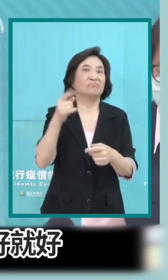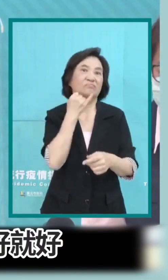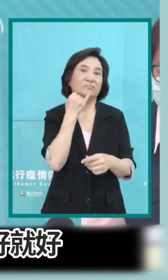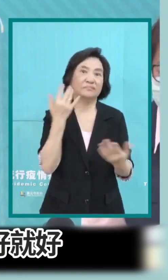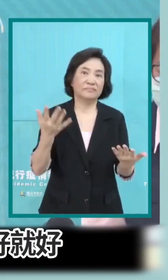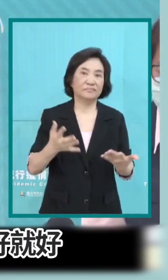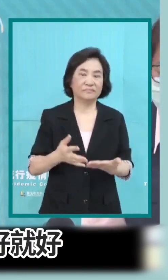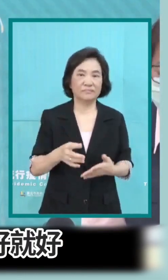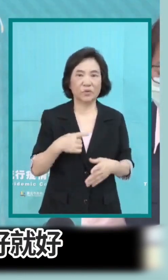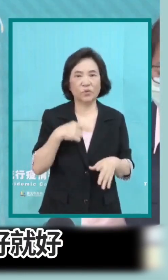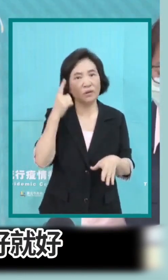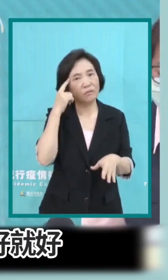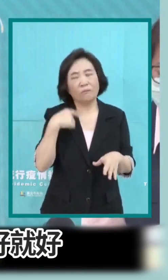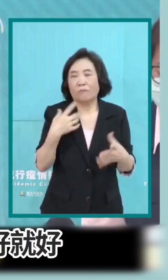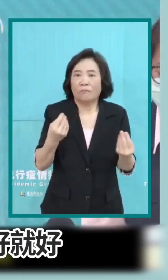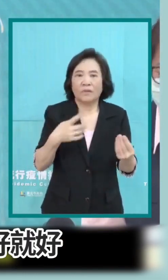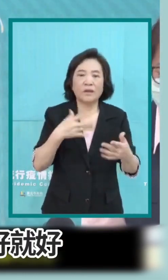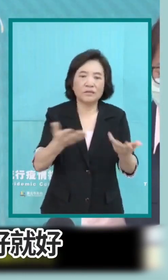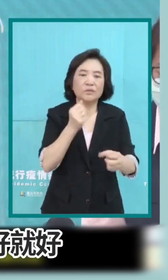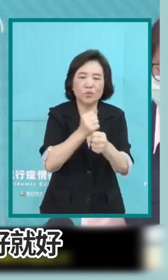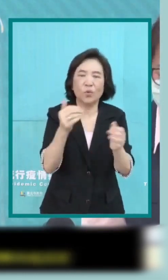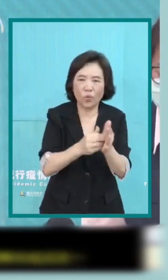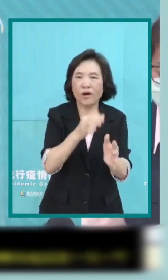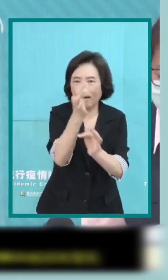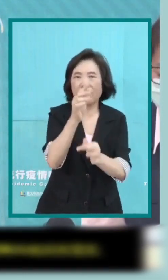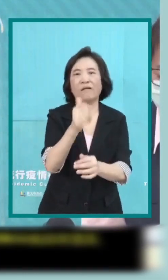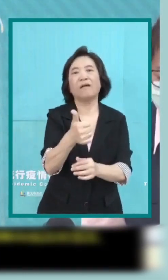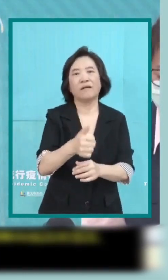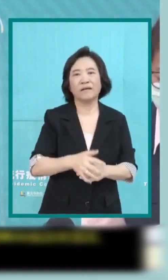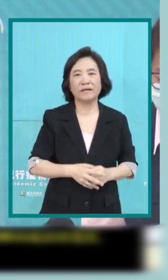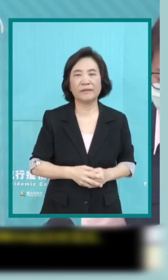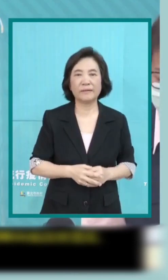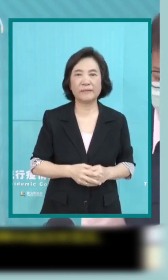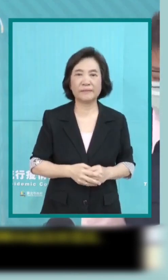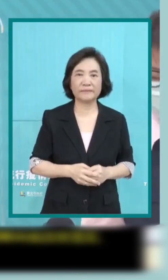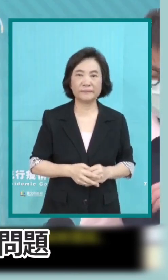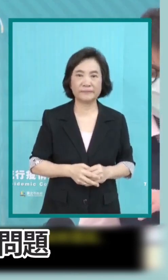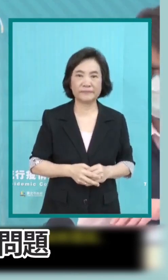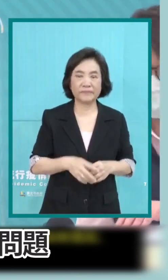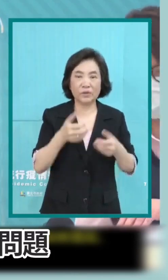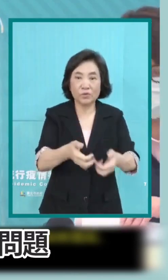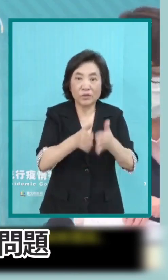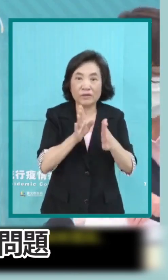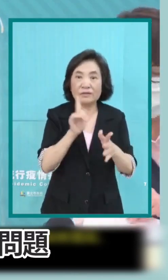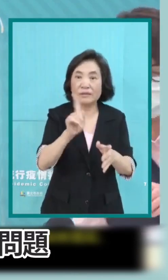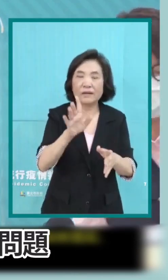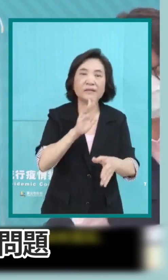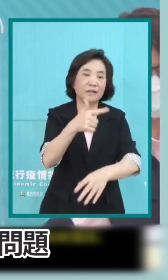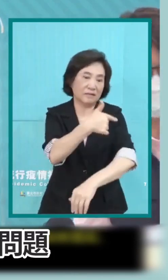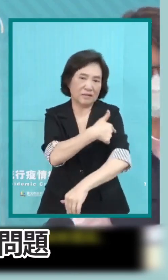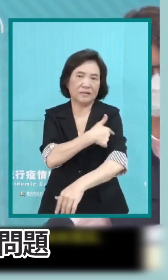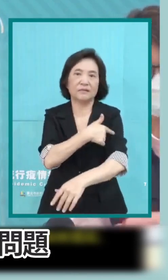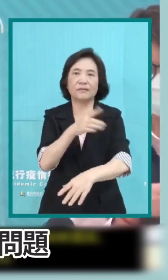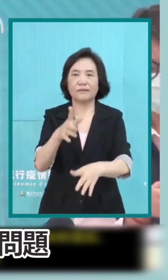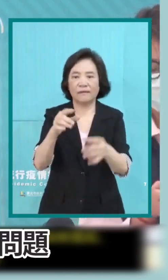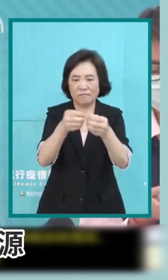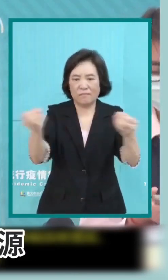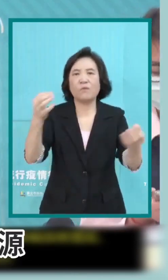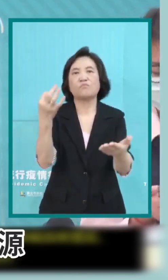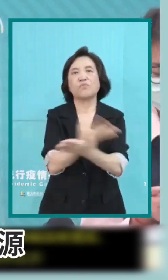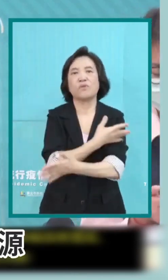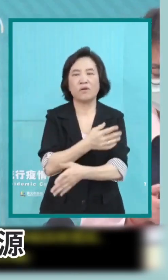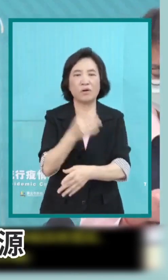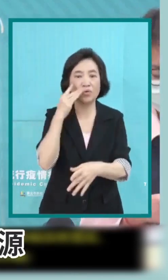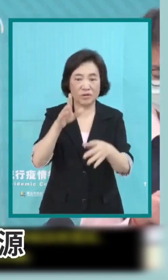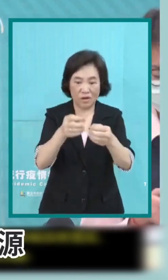解决啊。我也没有特别的意见，事前可以做好就好。不过主要的问题还是疫苗不够嘛，今天说疫苗够，这哪里是问题？那就